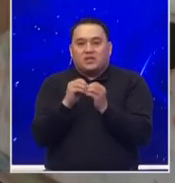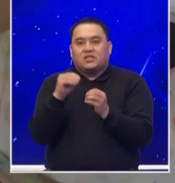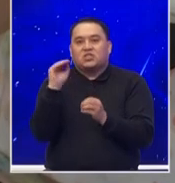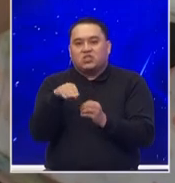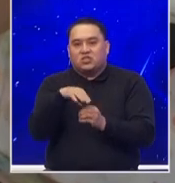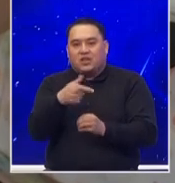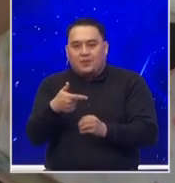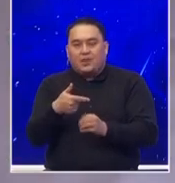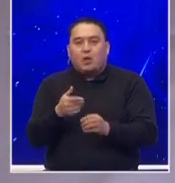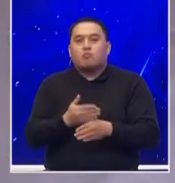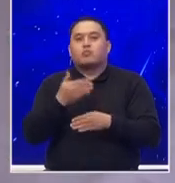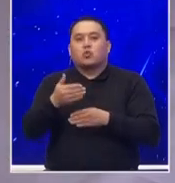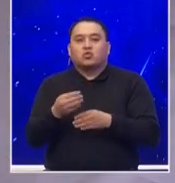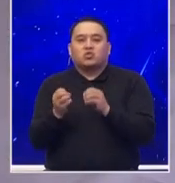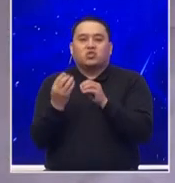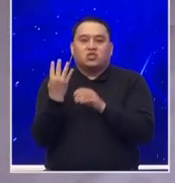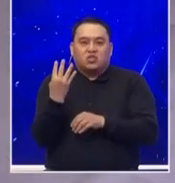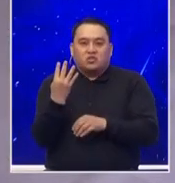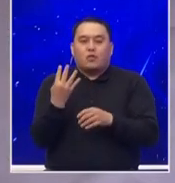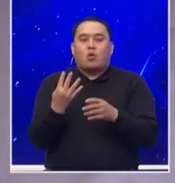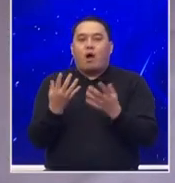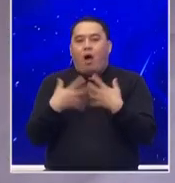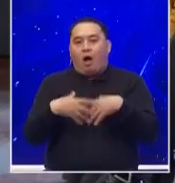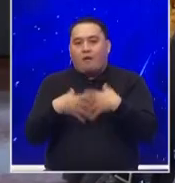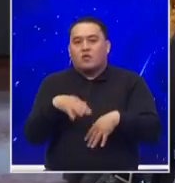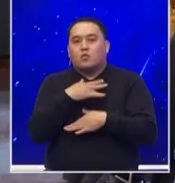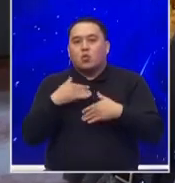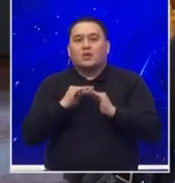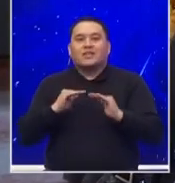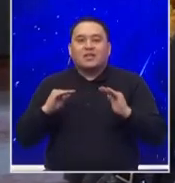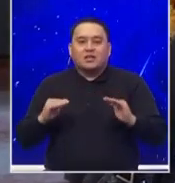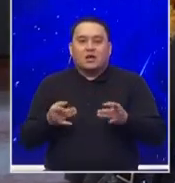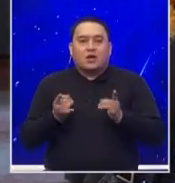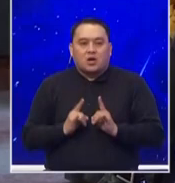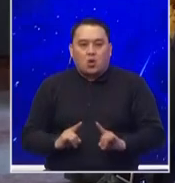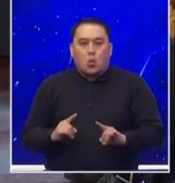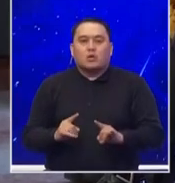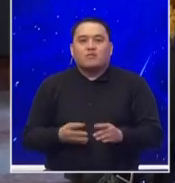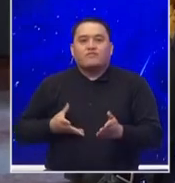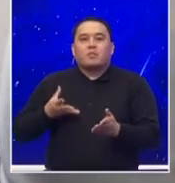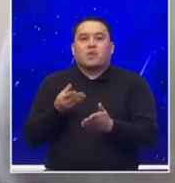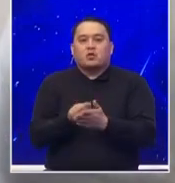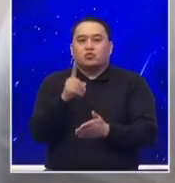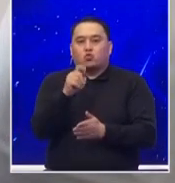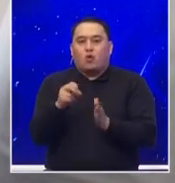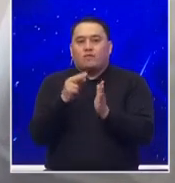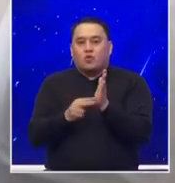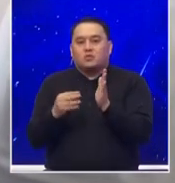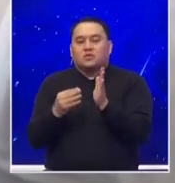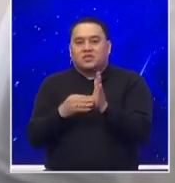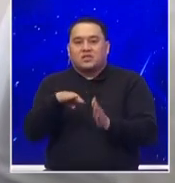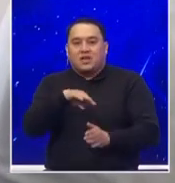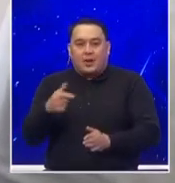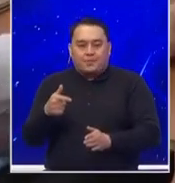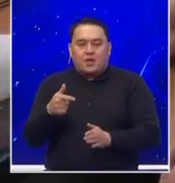тенге. После рождения четвертого ребенка семья автоматически становится многодетной. И роженицы единовременно выплатят 183 700